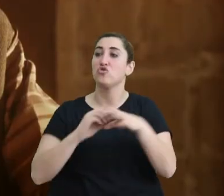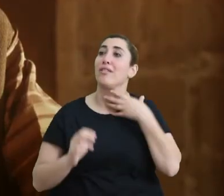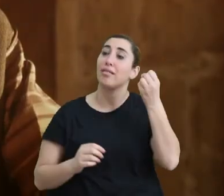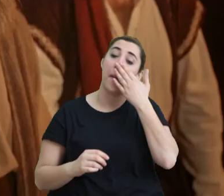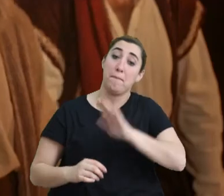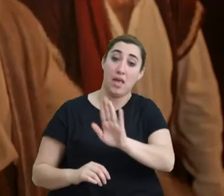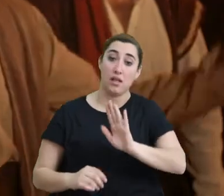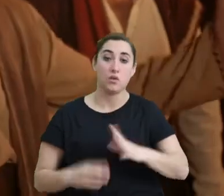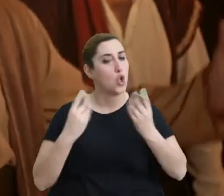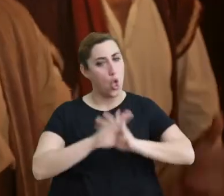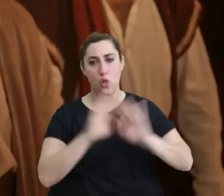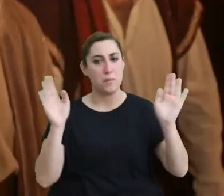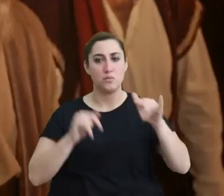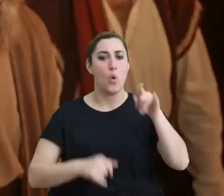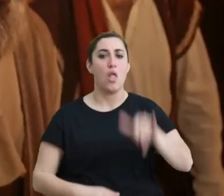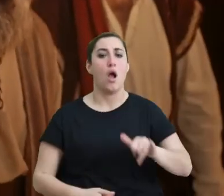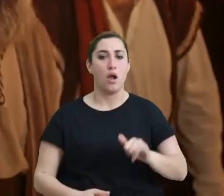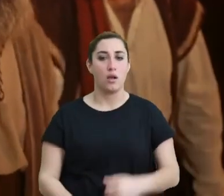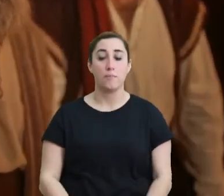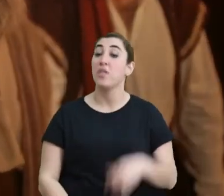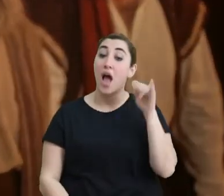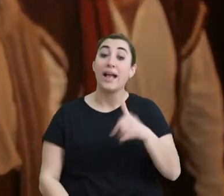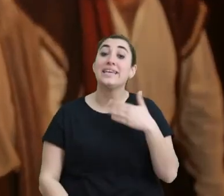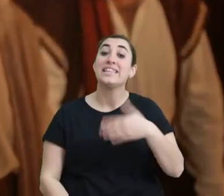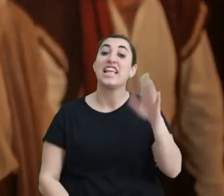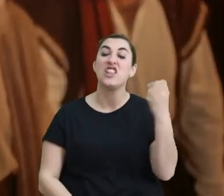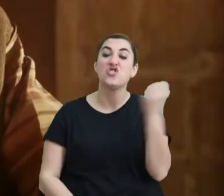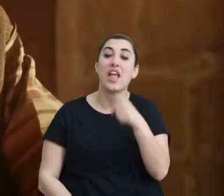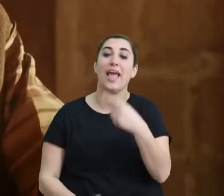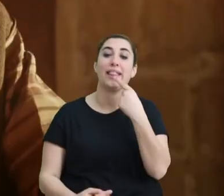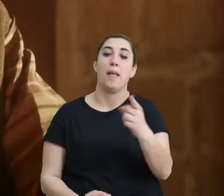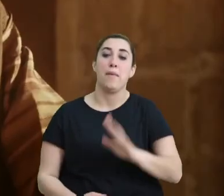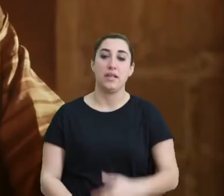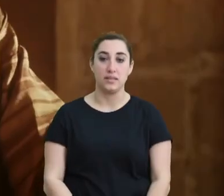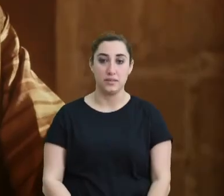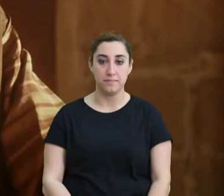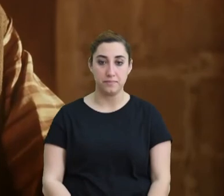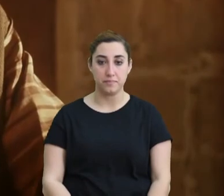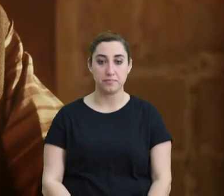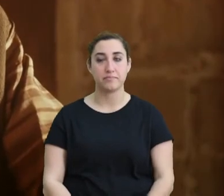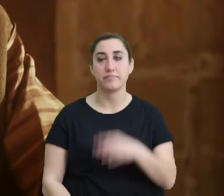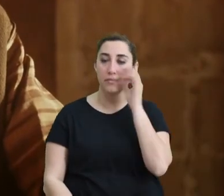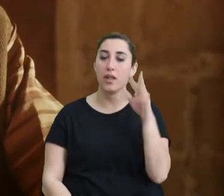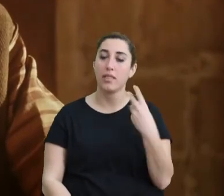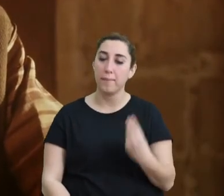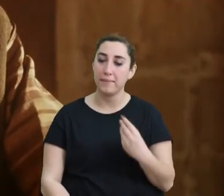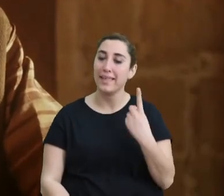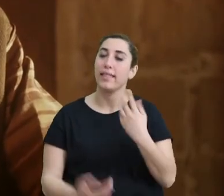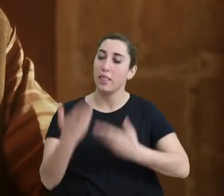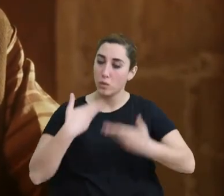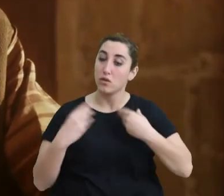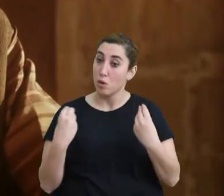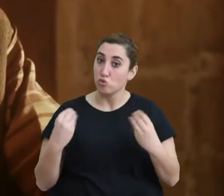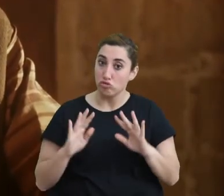idamını beklesin. Olmaz böyle adalet. Adalet değil, cinayettir bunun adı. Ağalar, iyi dersiniz